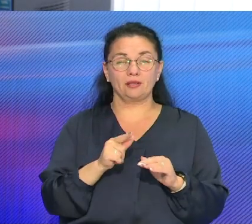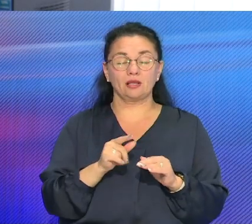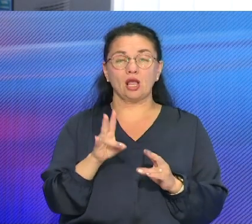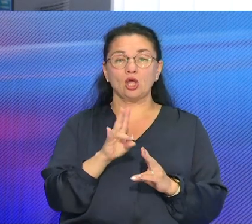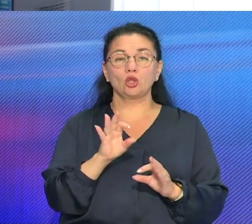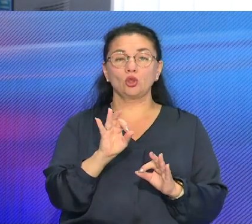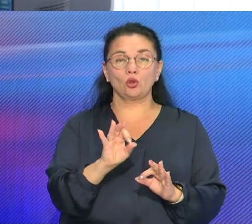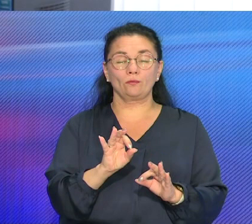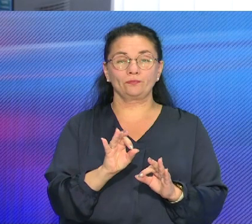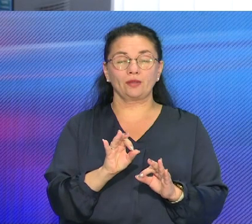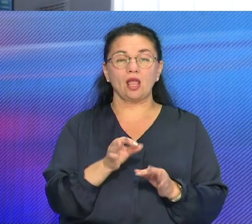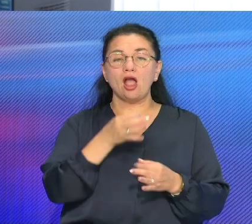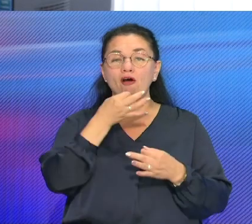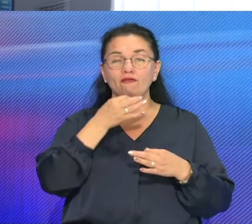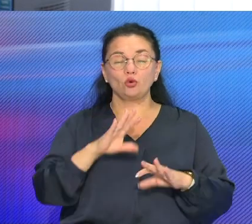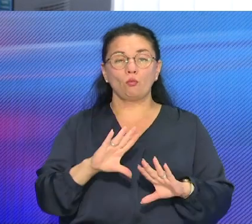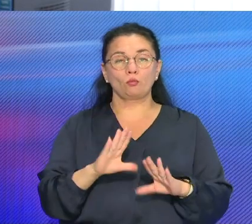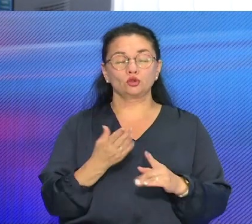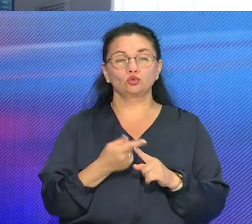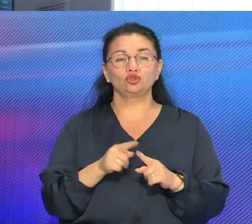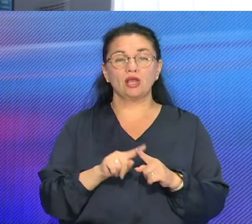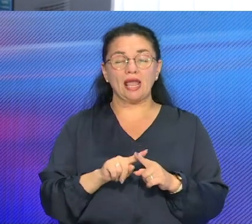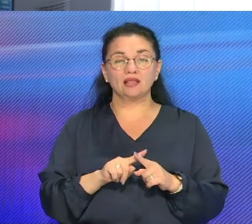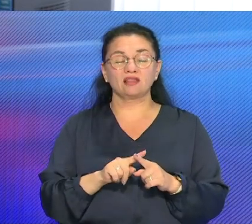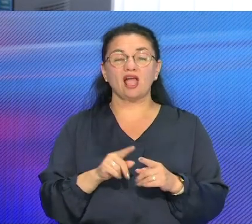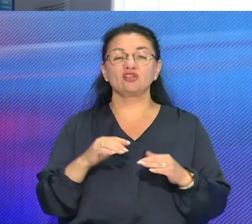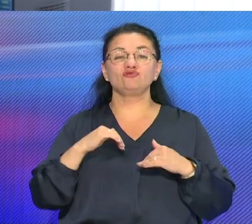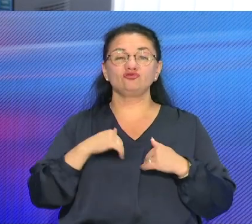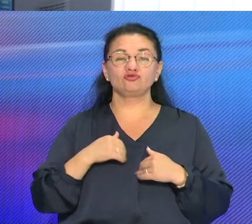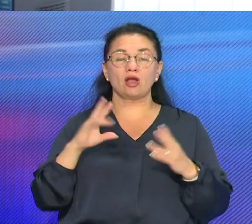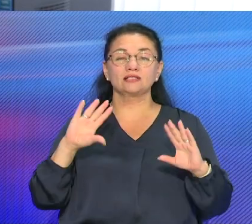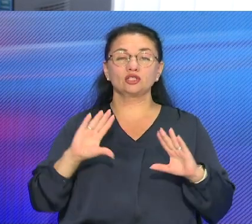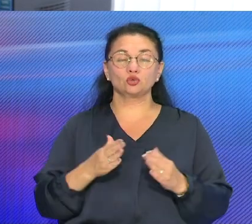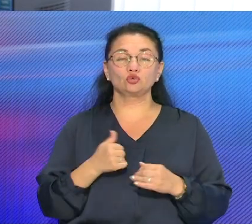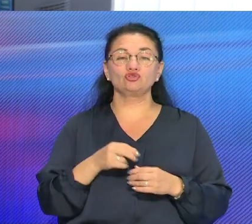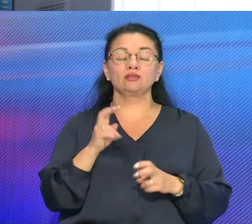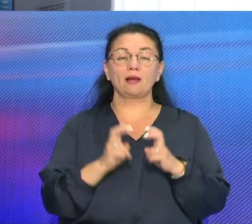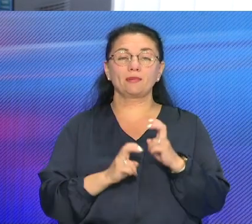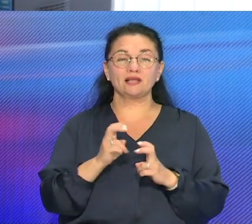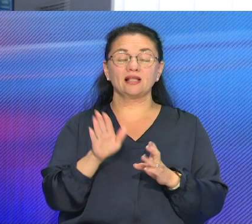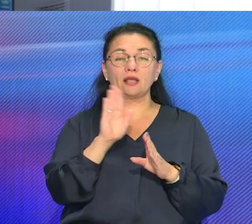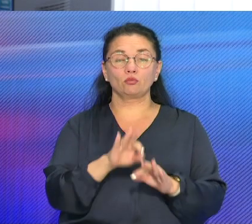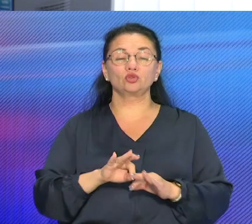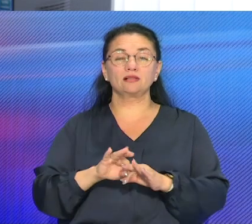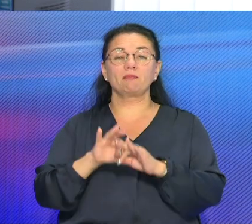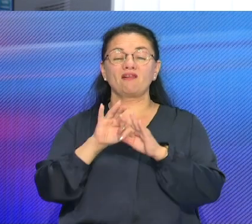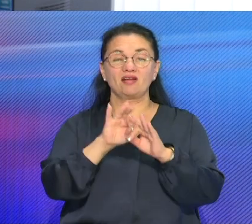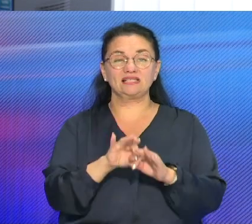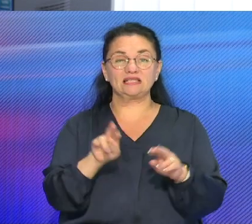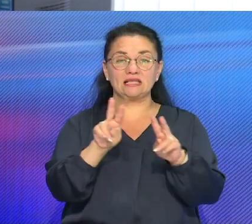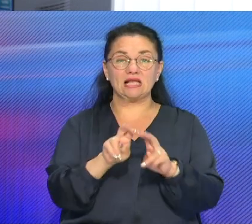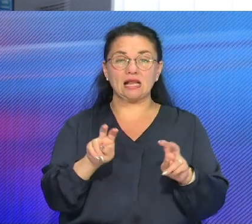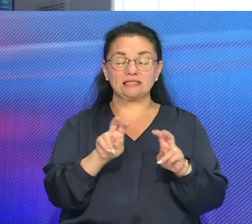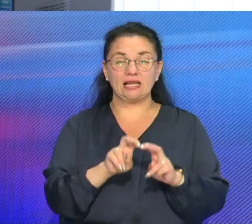Но в любом случае это несчастный случай на производстве. Расследование будет проводиться в соответствии с правилами расследования и учета